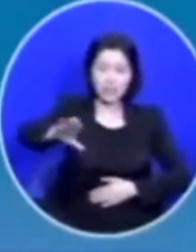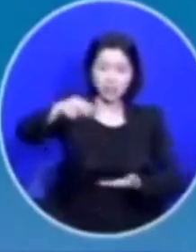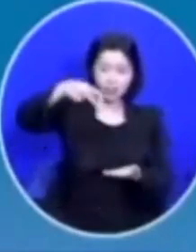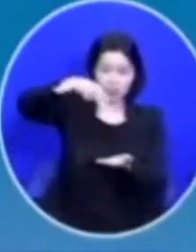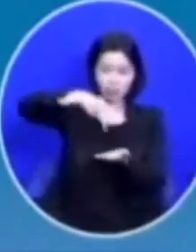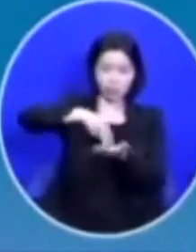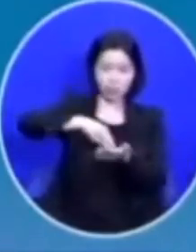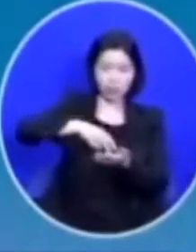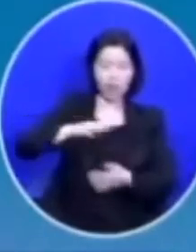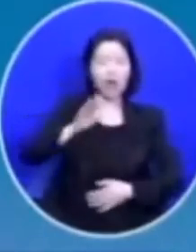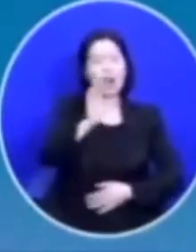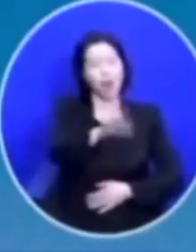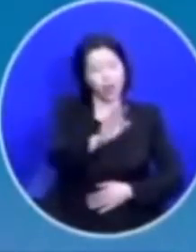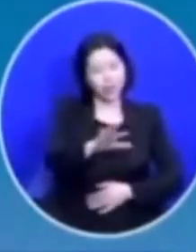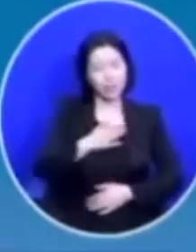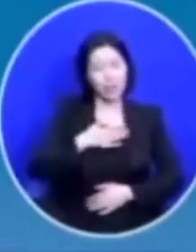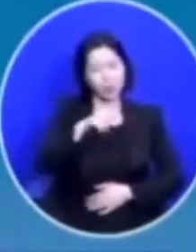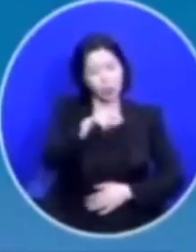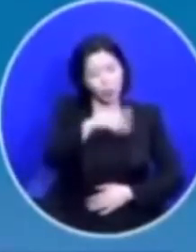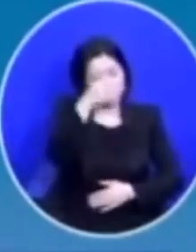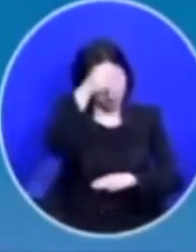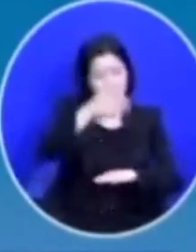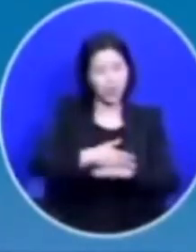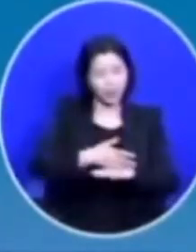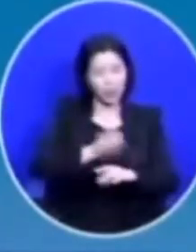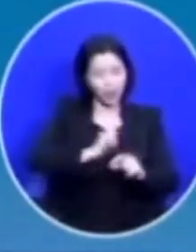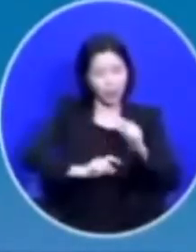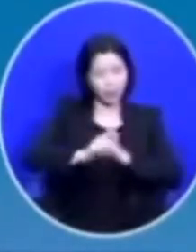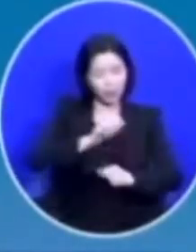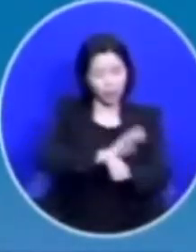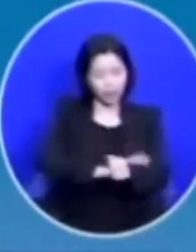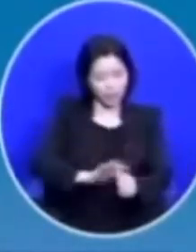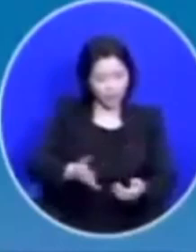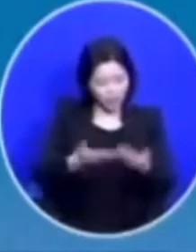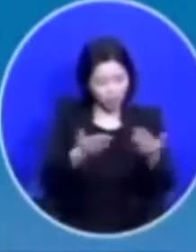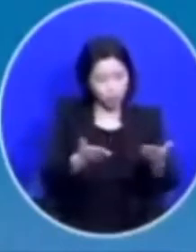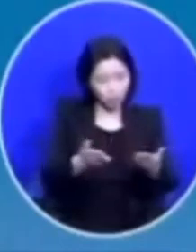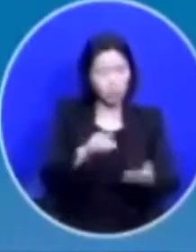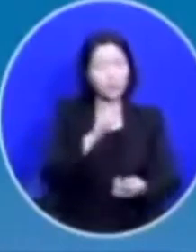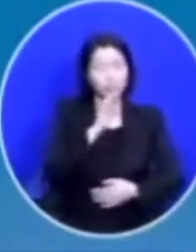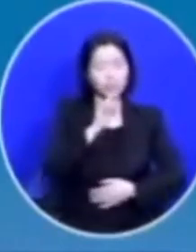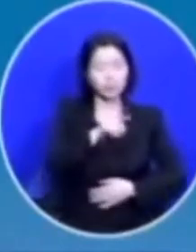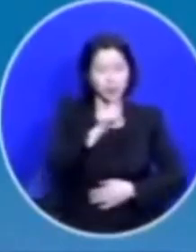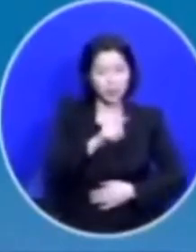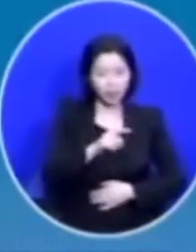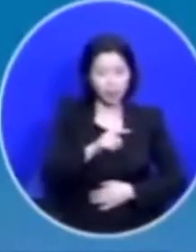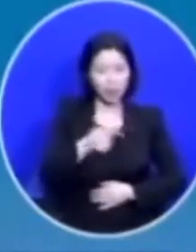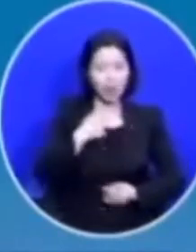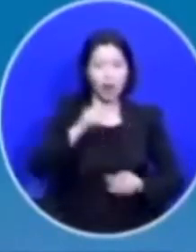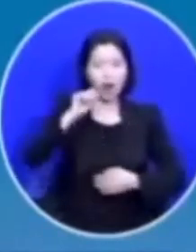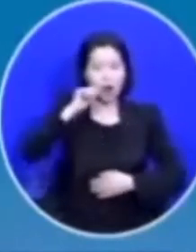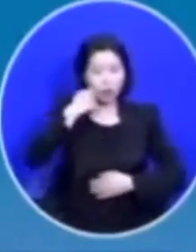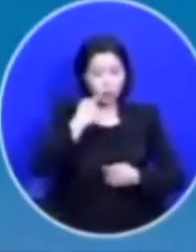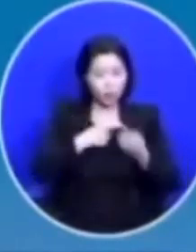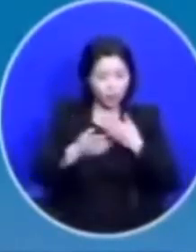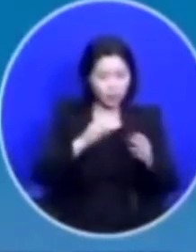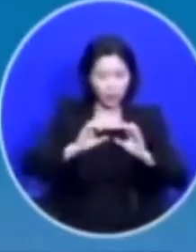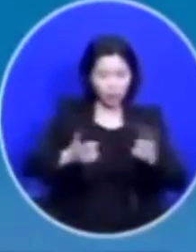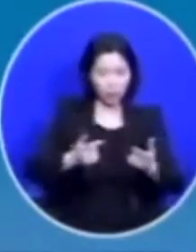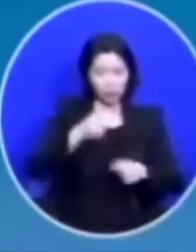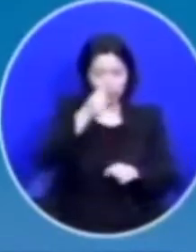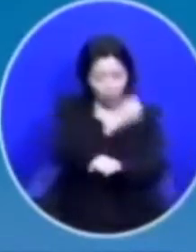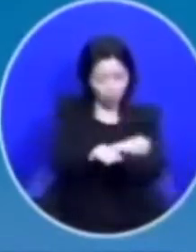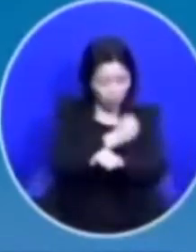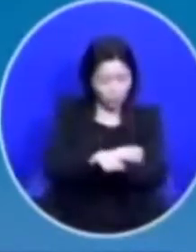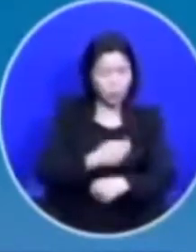야 나 참 미안하다 너한테 좀 더 잘해줄 걸 그랬다 어려움도 겪지 않고 고생도 안하고